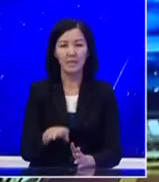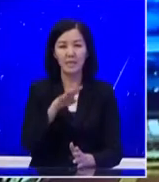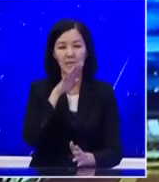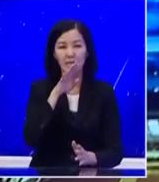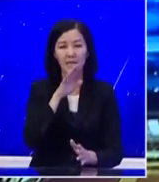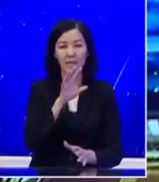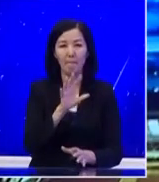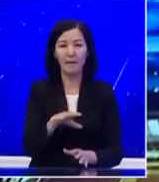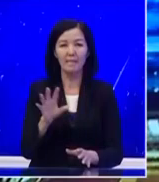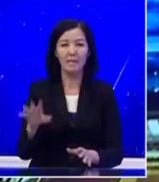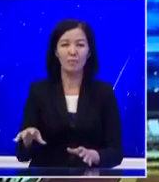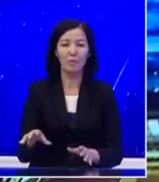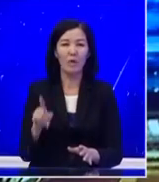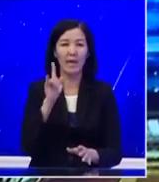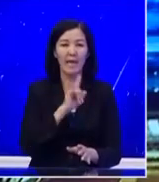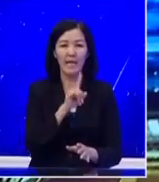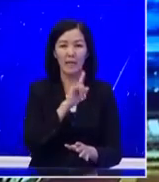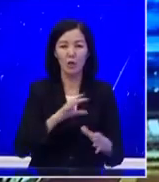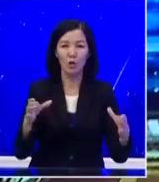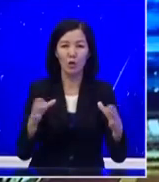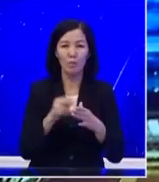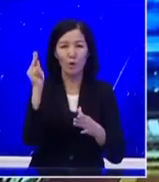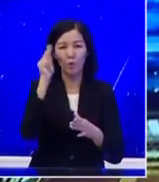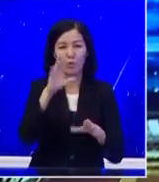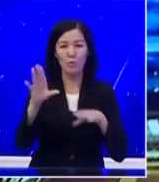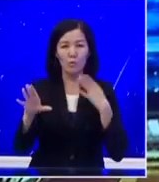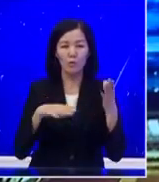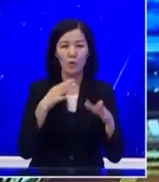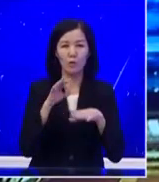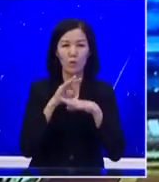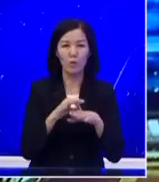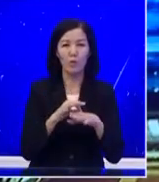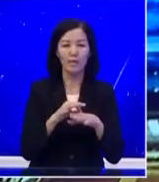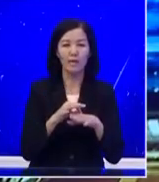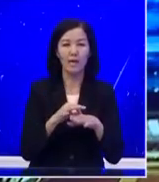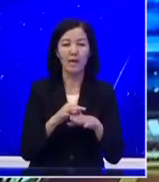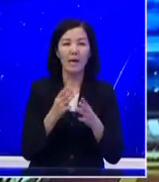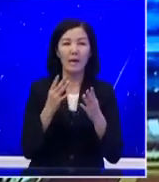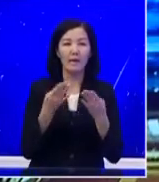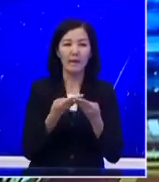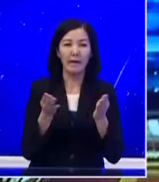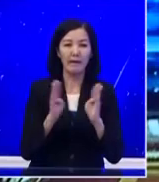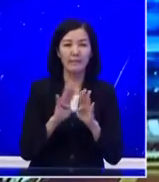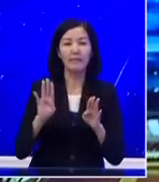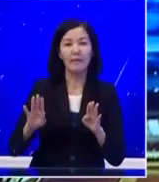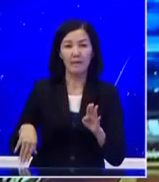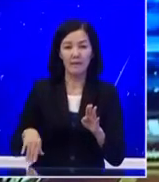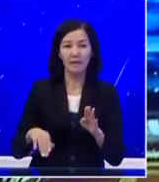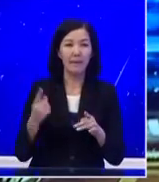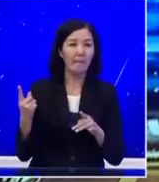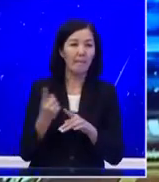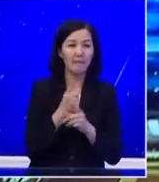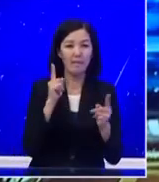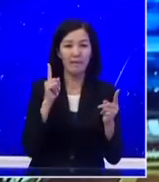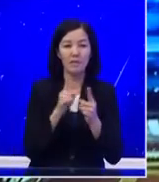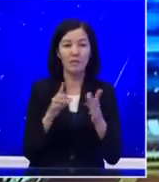Текелде баскетболдан әйелдер құрамасы арасында оқу жаттығу өтті. Бұл карантиннен кейінгі спортшылардың алғашқы спорттық кездесуі.